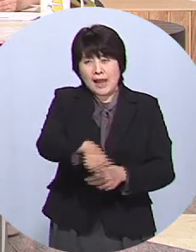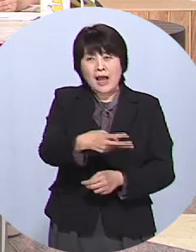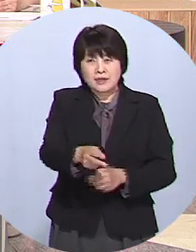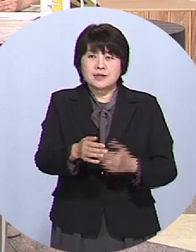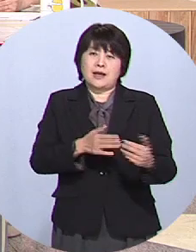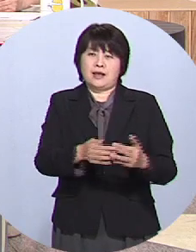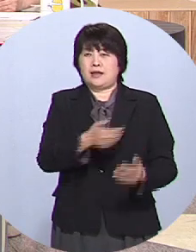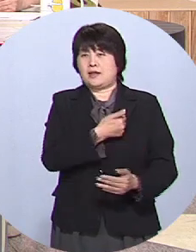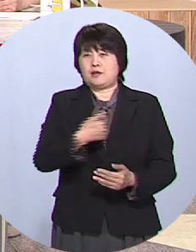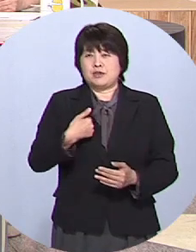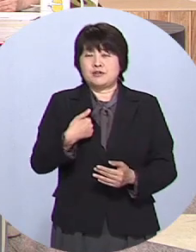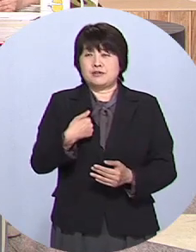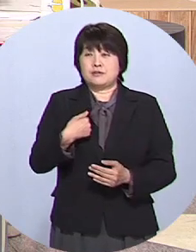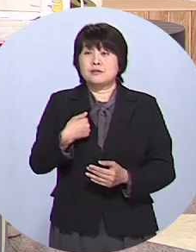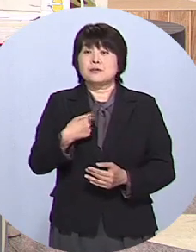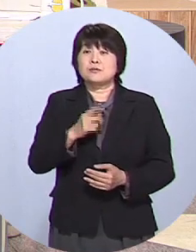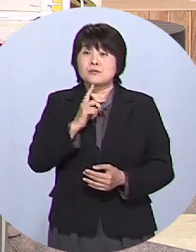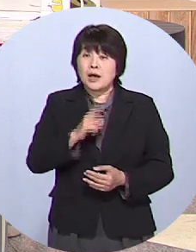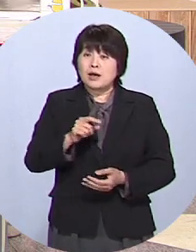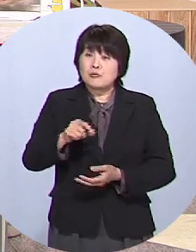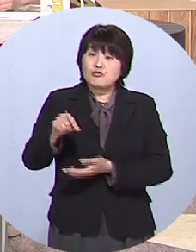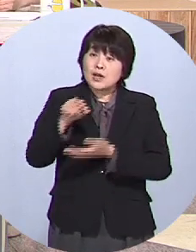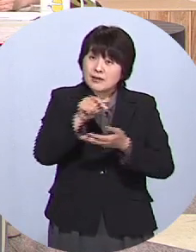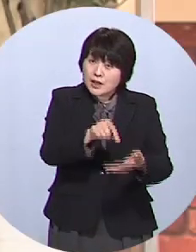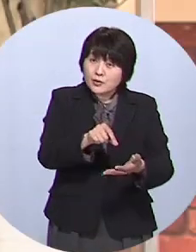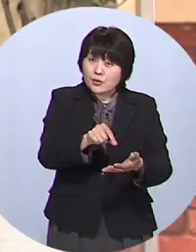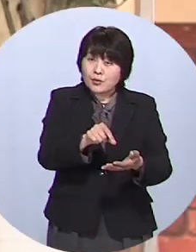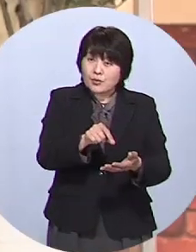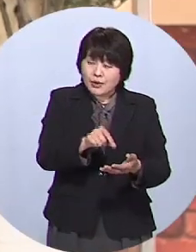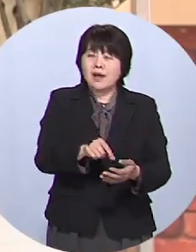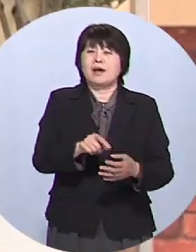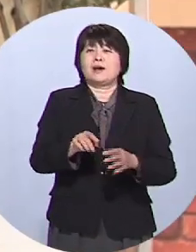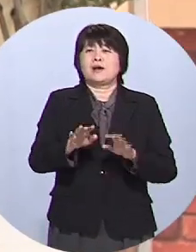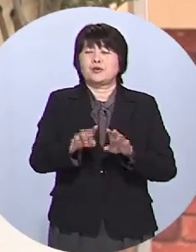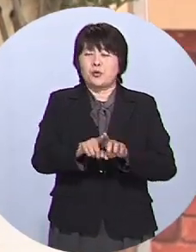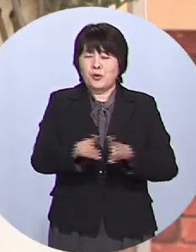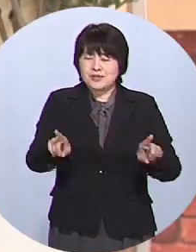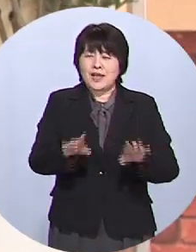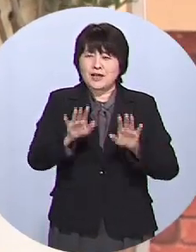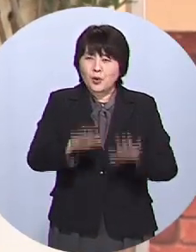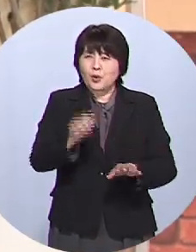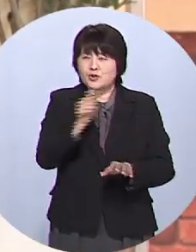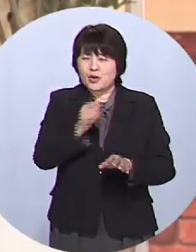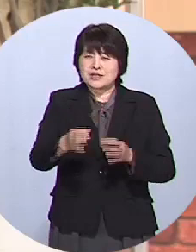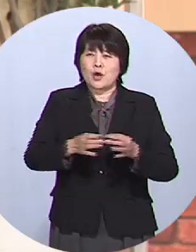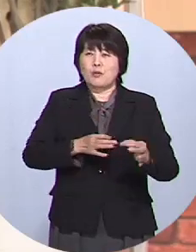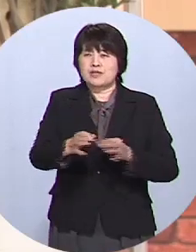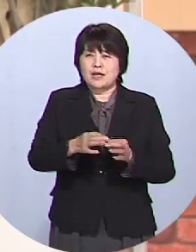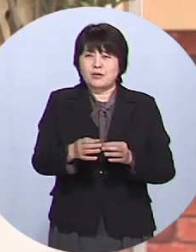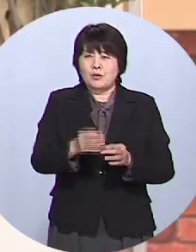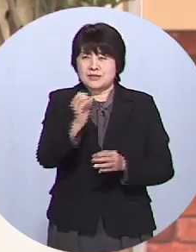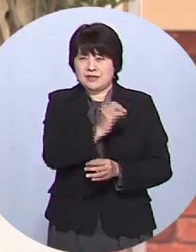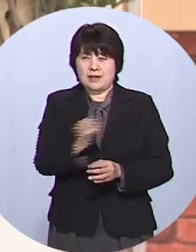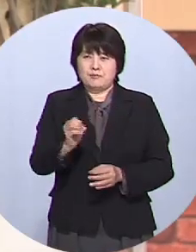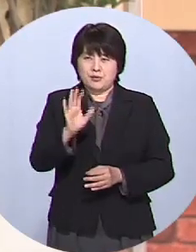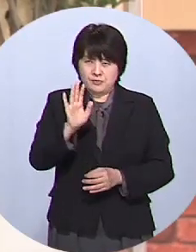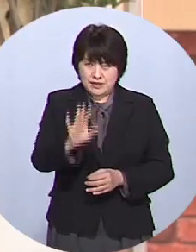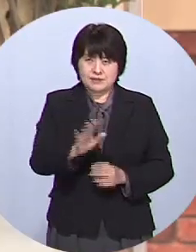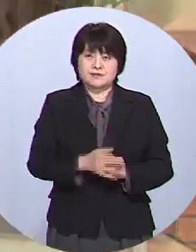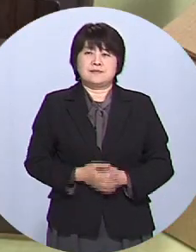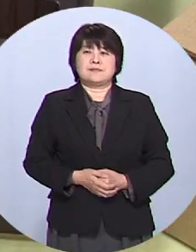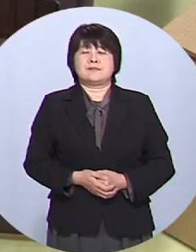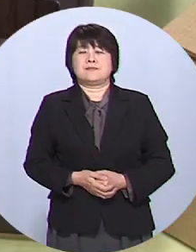ね、続いてはプレゼントですか、はい、ということはプレゼントは、 そうなんです、プレゼントはですね、当然今日ご紹介したこちらの商品でございます。